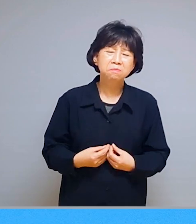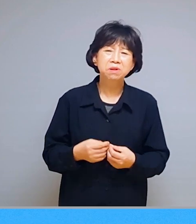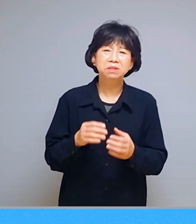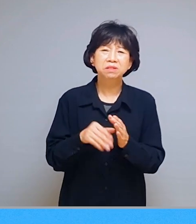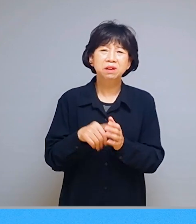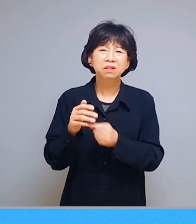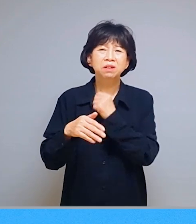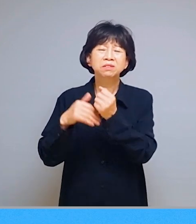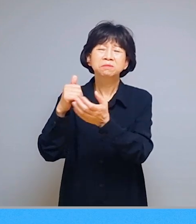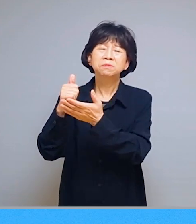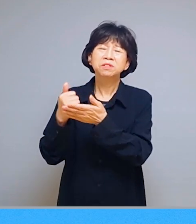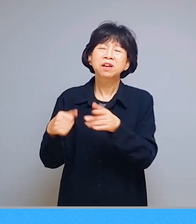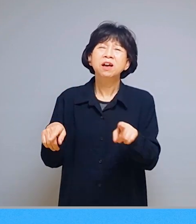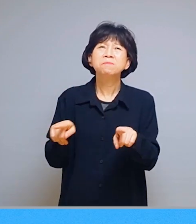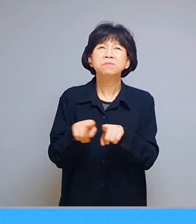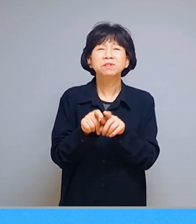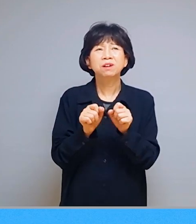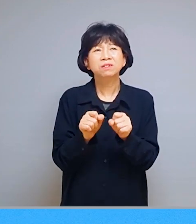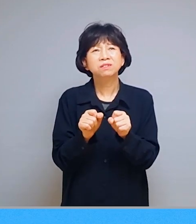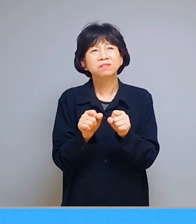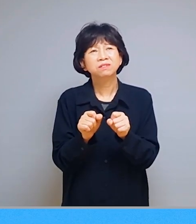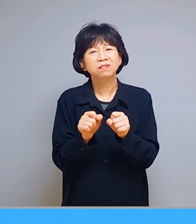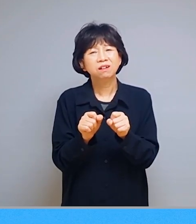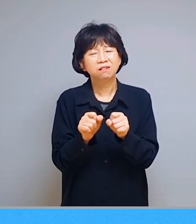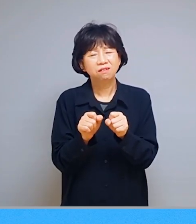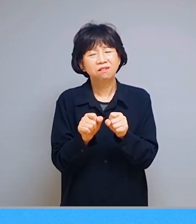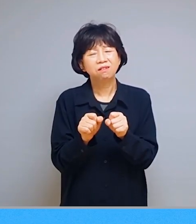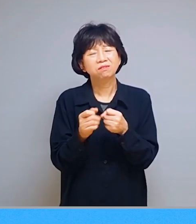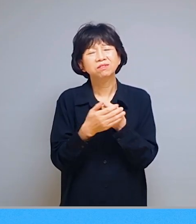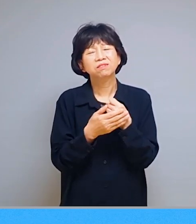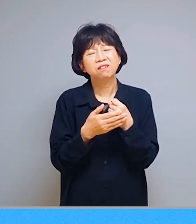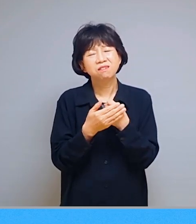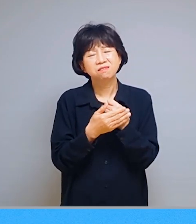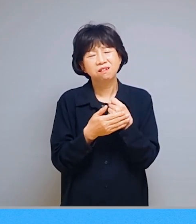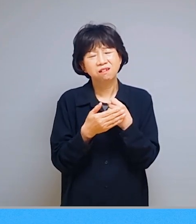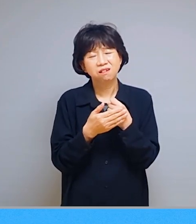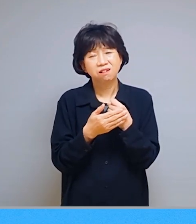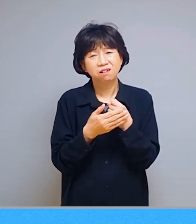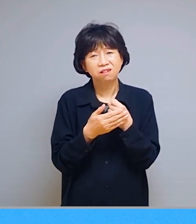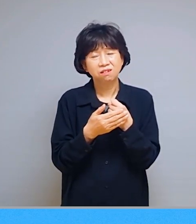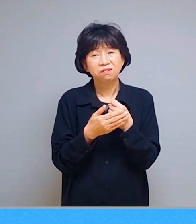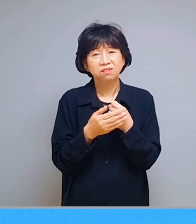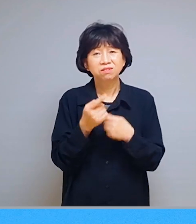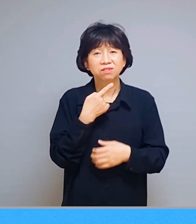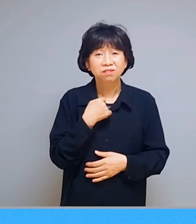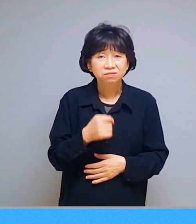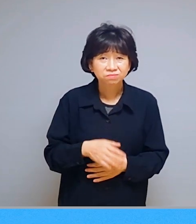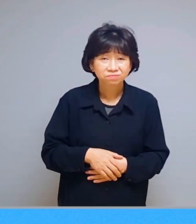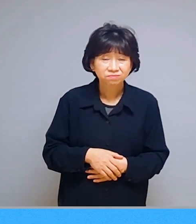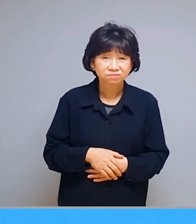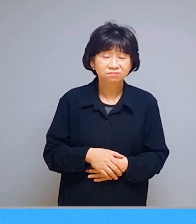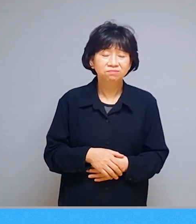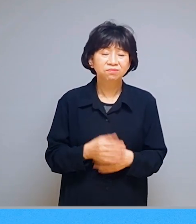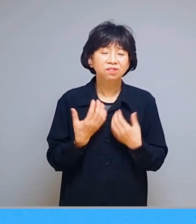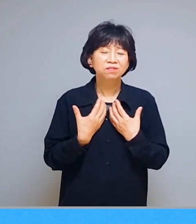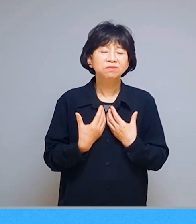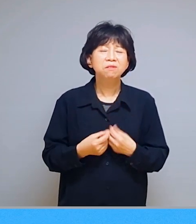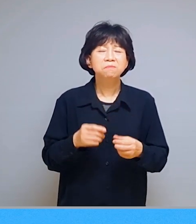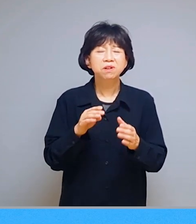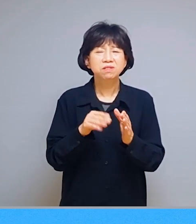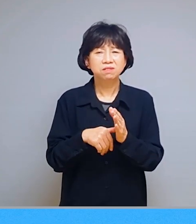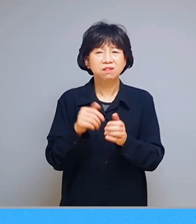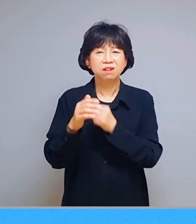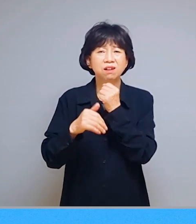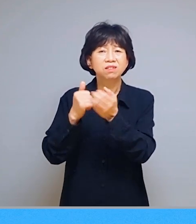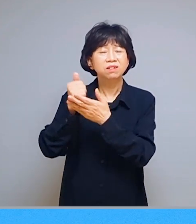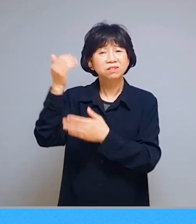하나님께서 함께 하셨던 그 은혜가 있으셨습니까? 놀랍게도 바로 이 절망의 순간에